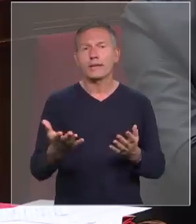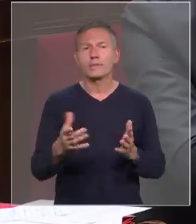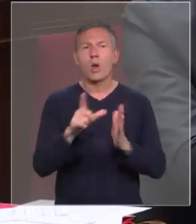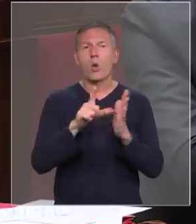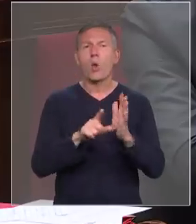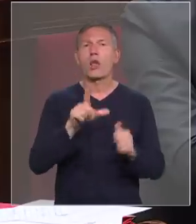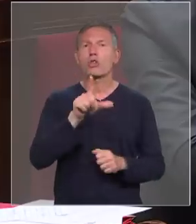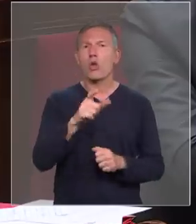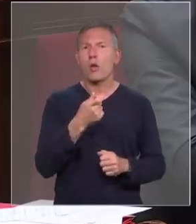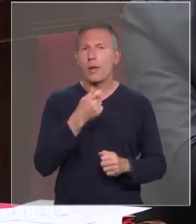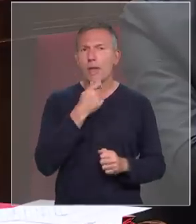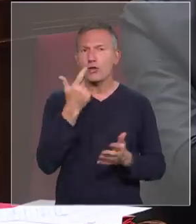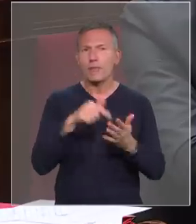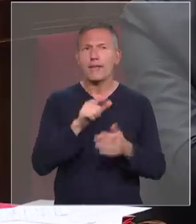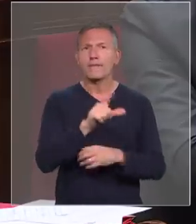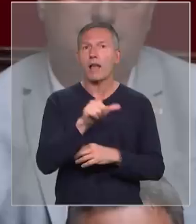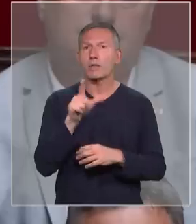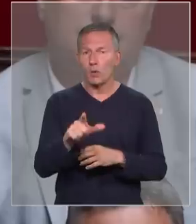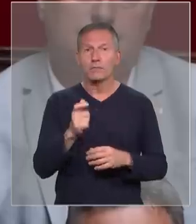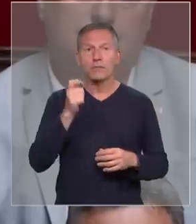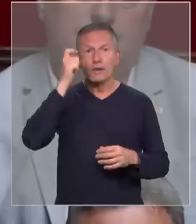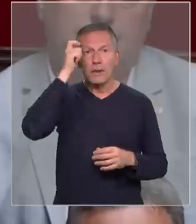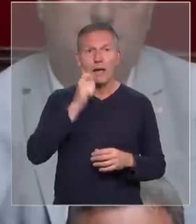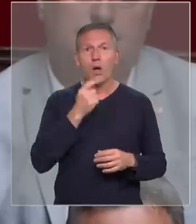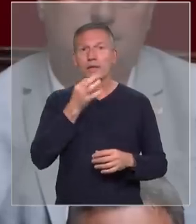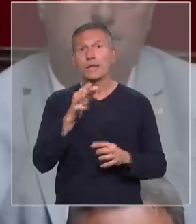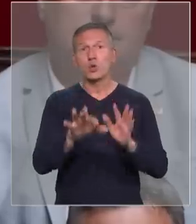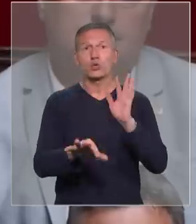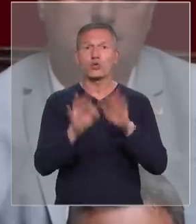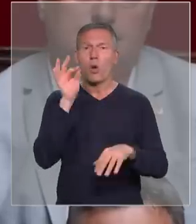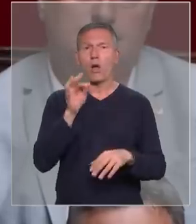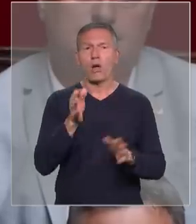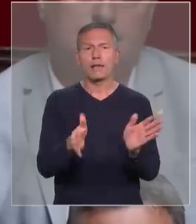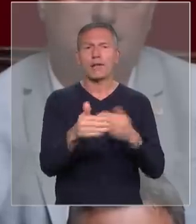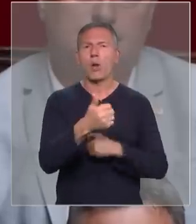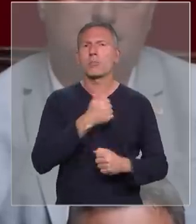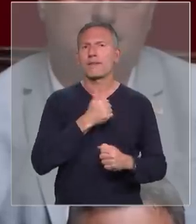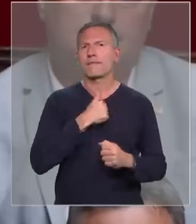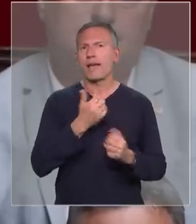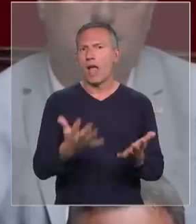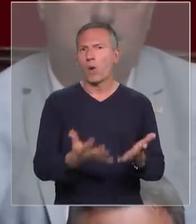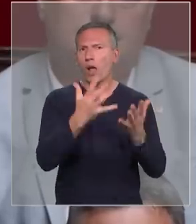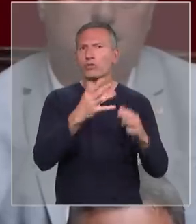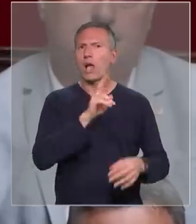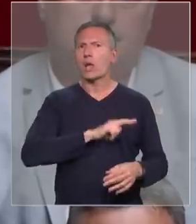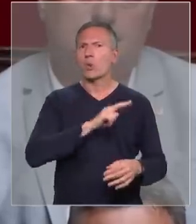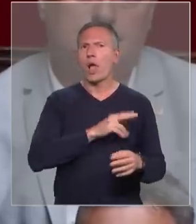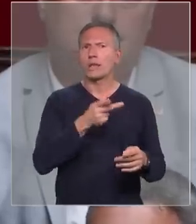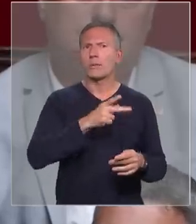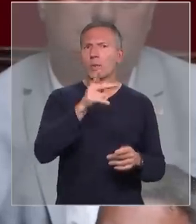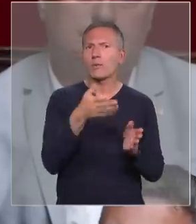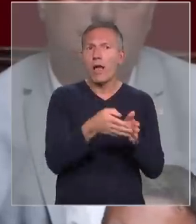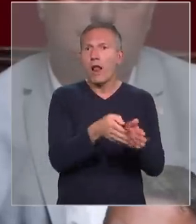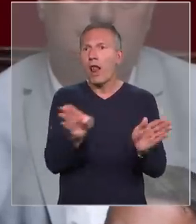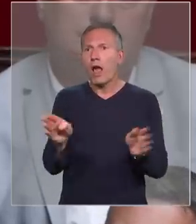mars 2022, Emmanuel Macron a fait le choix de favoriser le secteur privé des assurances plutôt que d'élargir efficacement le